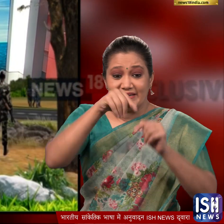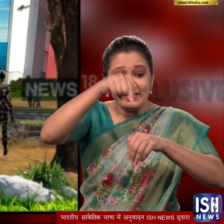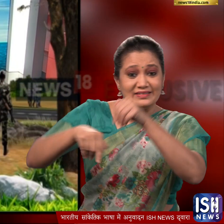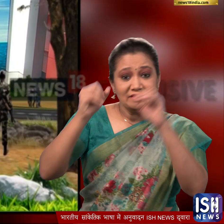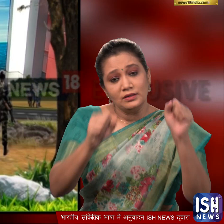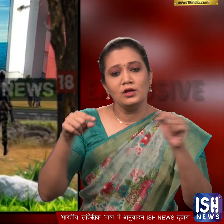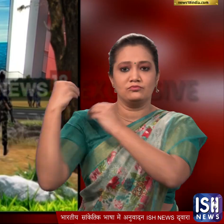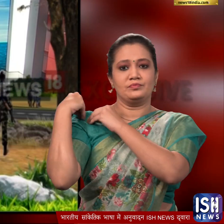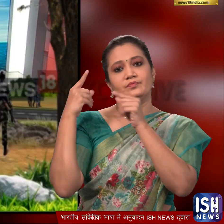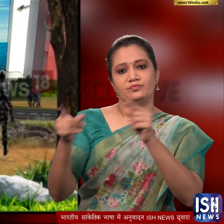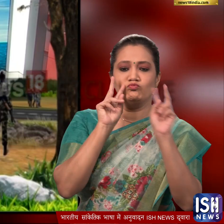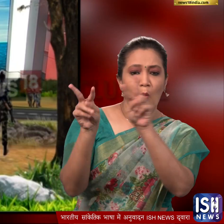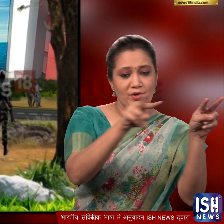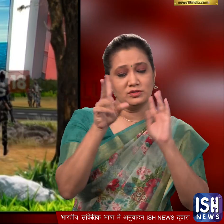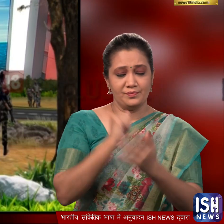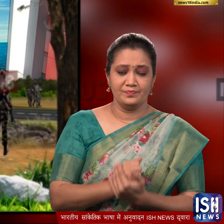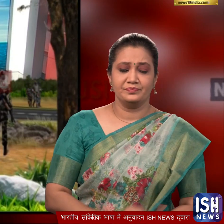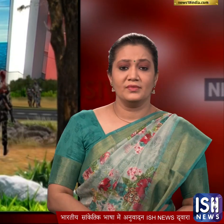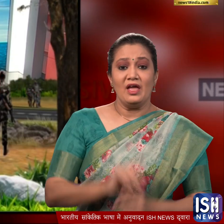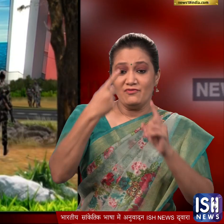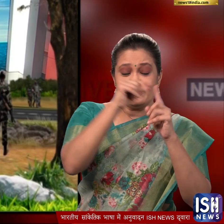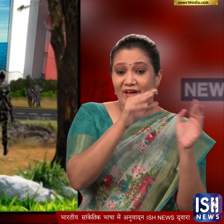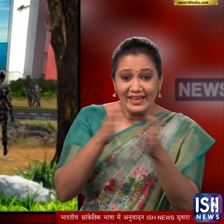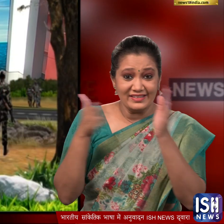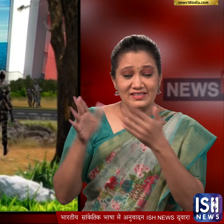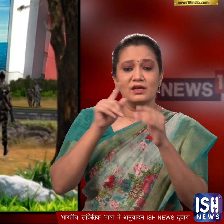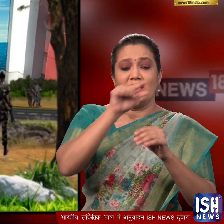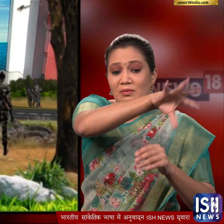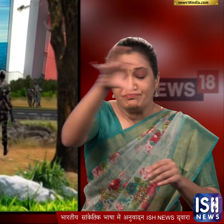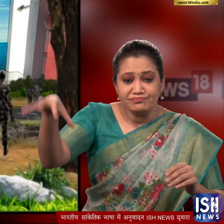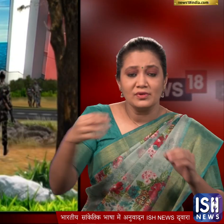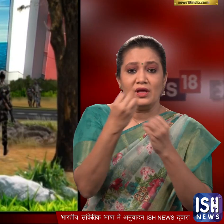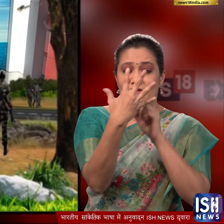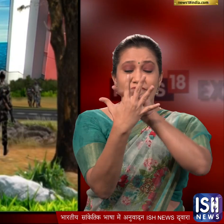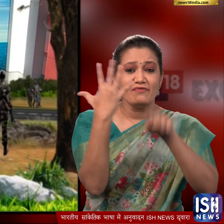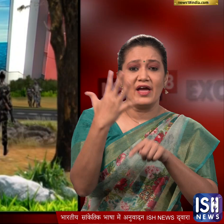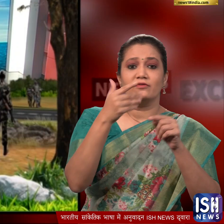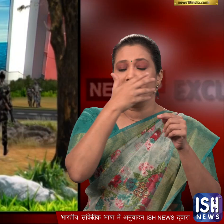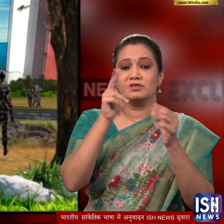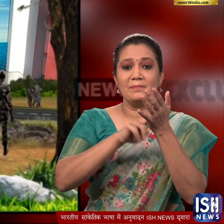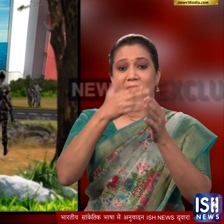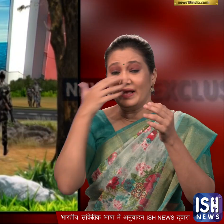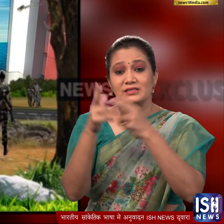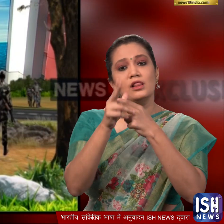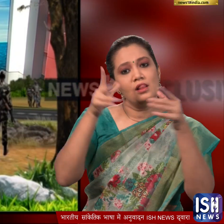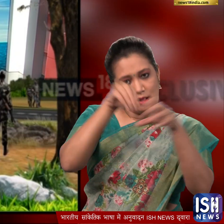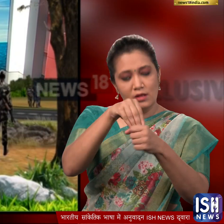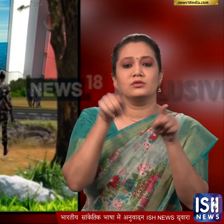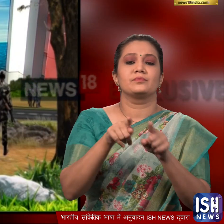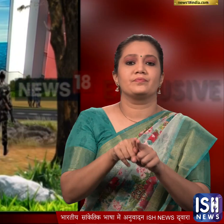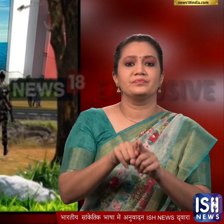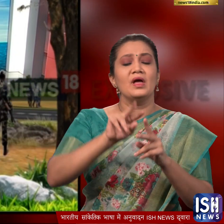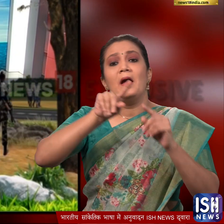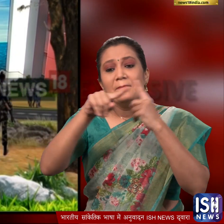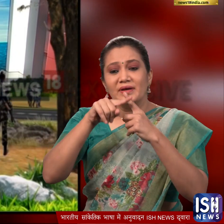पर होने वाले चुनाव की सुरक्षा की जिम्मेदारी होगी। क्योंकि पहले चरण में जिन जिलों में मतदान होगा उनमें 5 जिले नक्सल प्रभावित हैं, लिहाजा